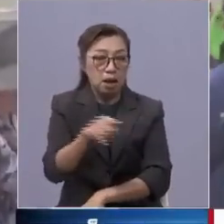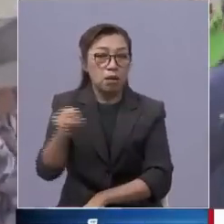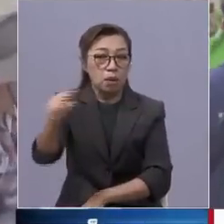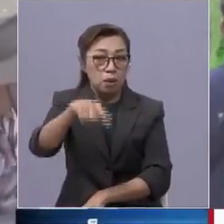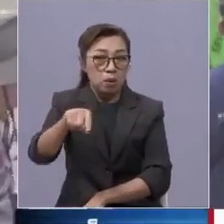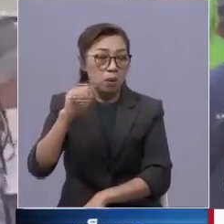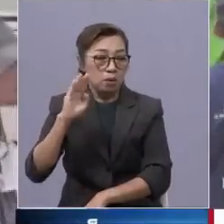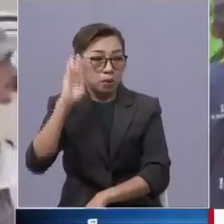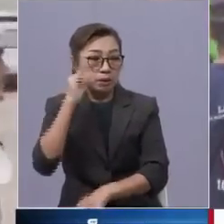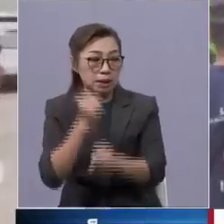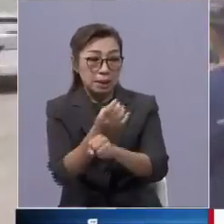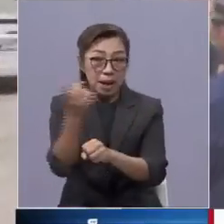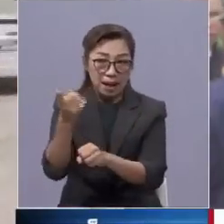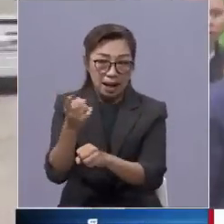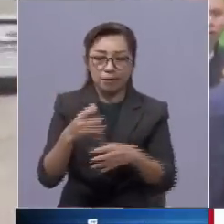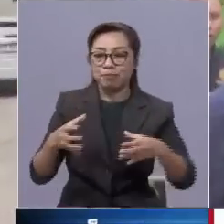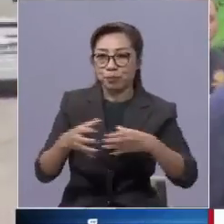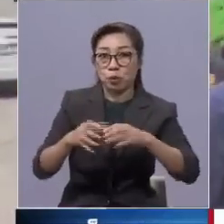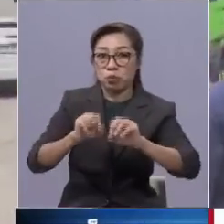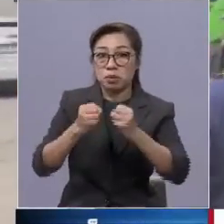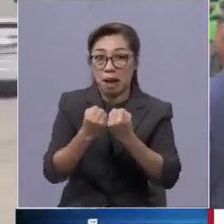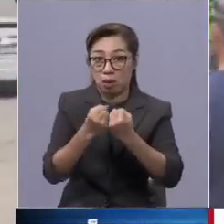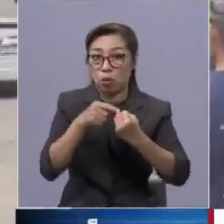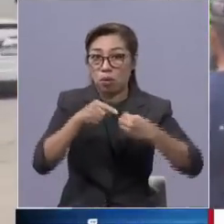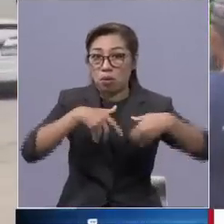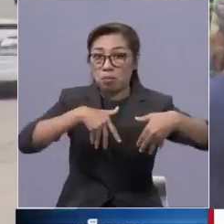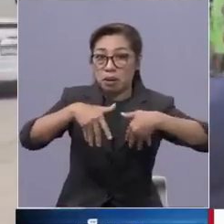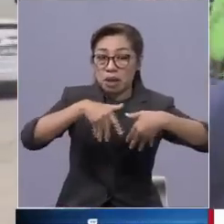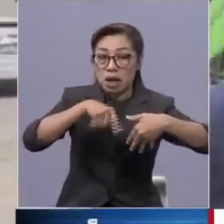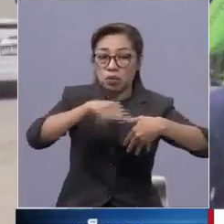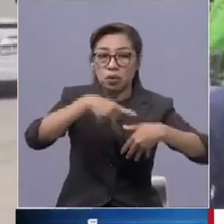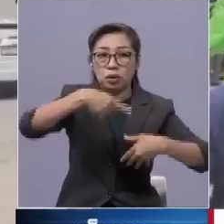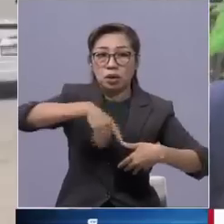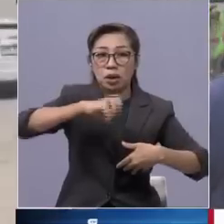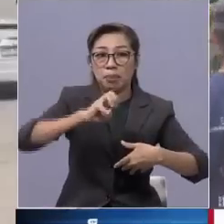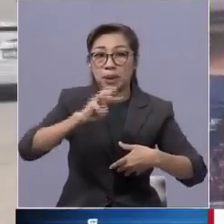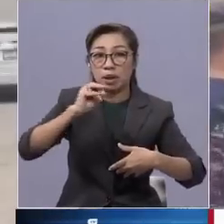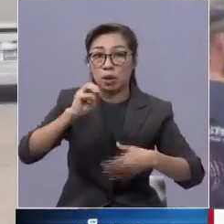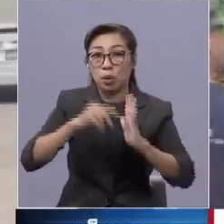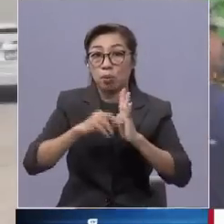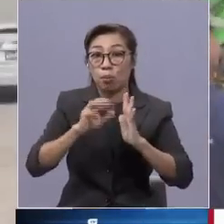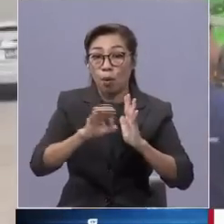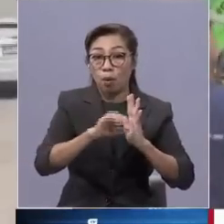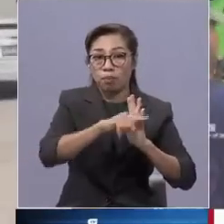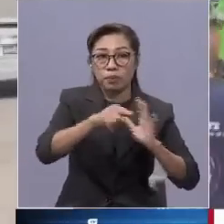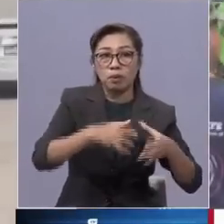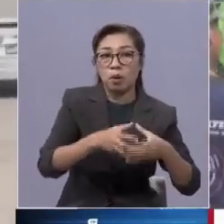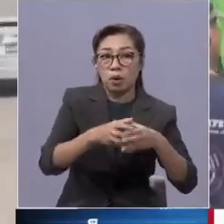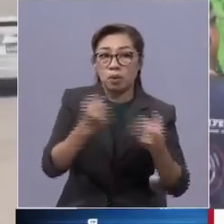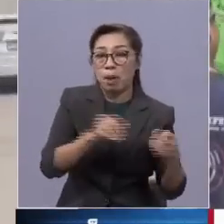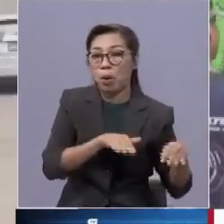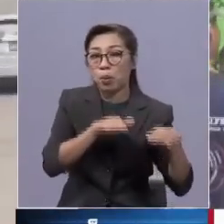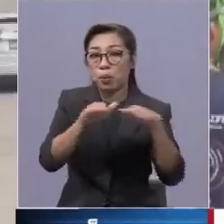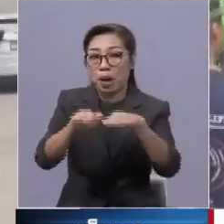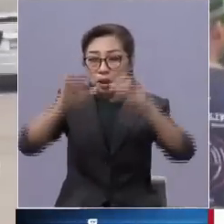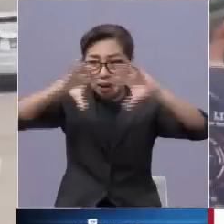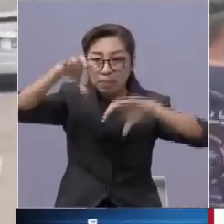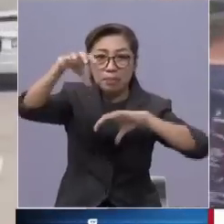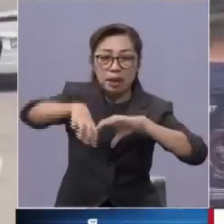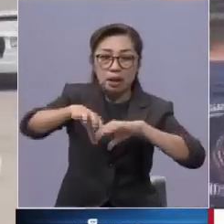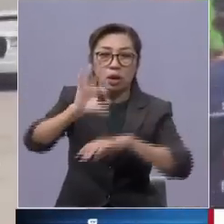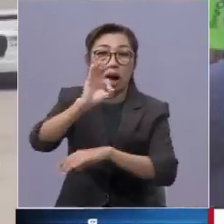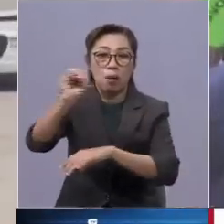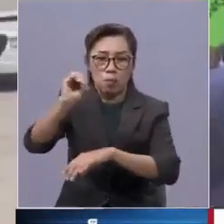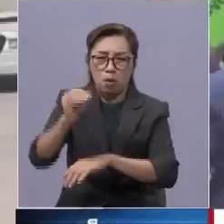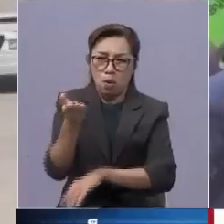นพีมูฟเขาก็เลยรวมตัวกันวันนี้ครับที่ทำเนียบตั้งแต่9นาฬิกาแล้วนะครับความเคลื่อนไหวที่เกิดขึ้นแล้วก็อยากจะให้ทางรัฐ